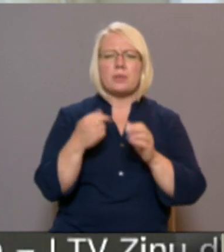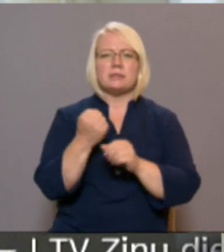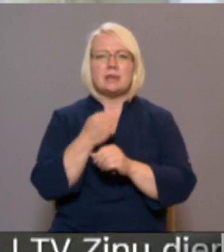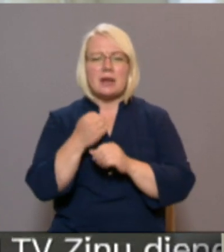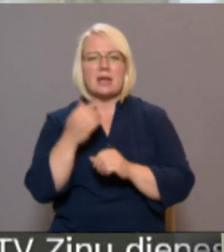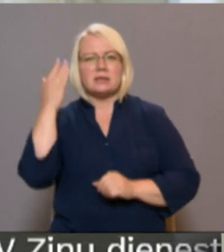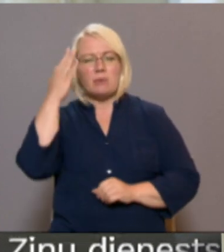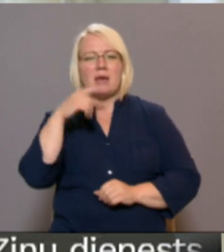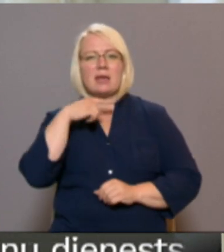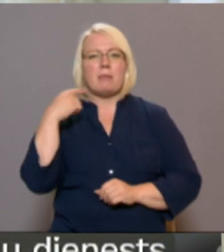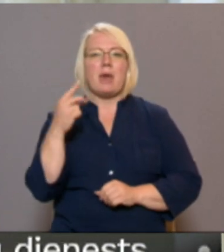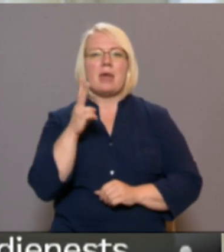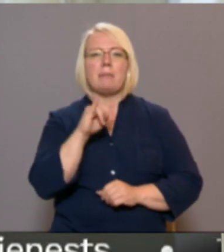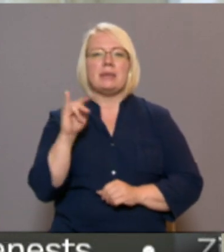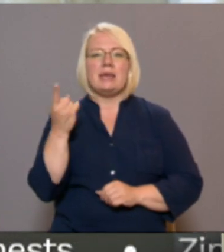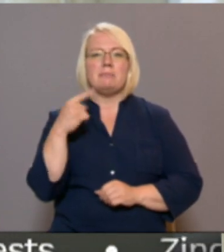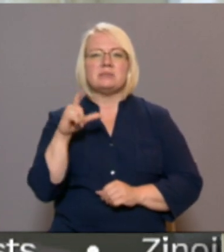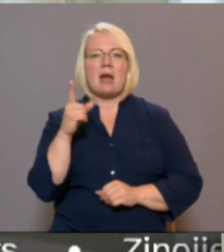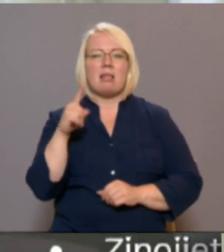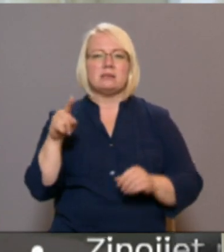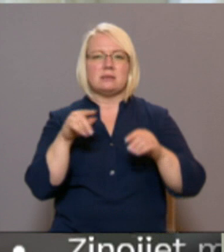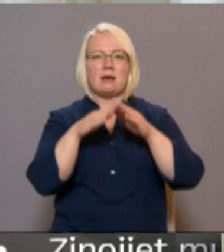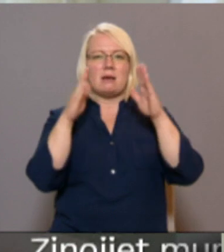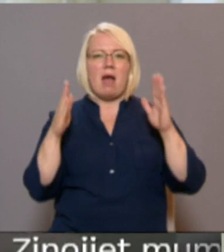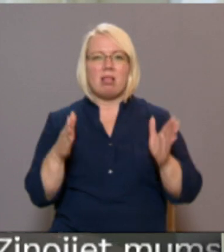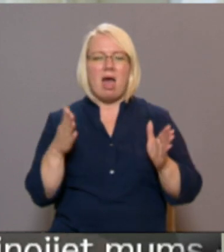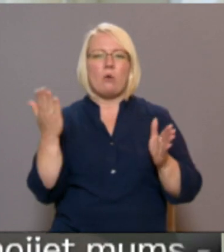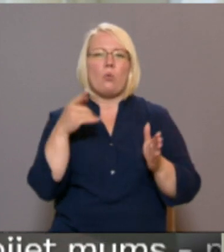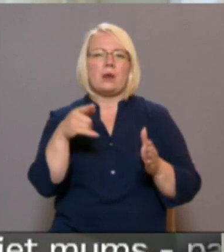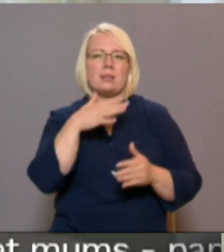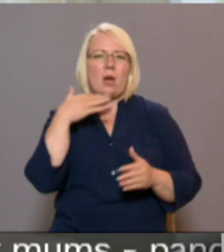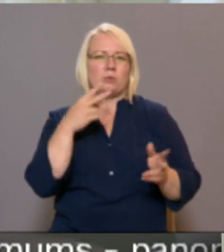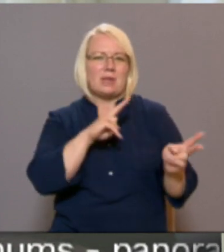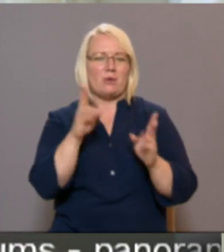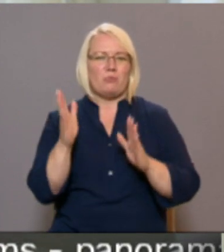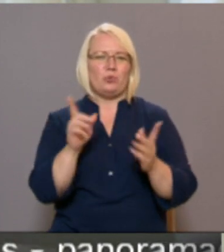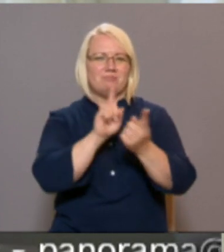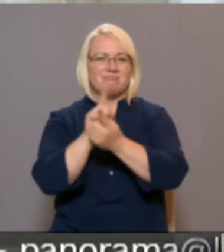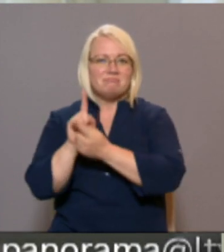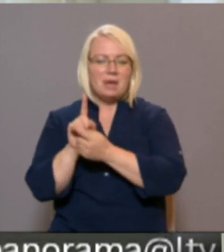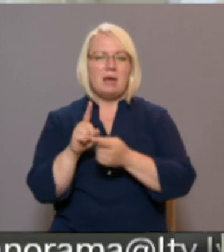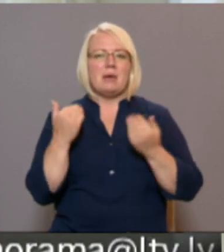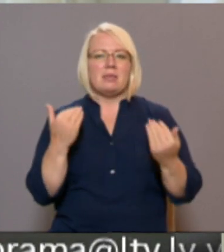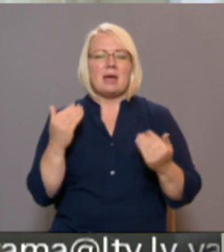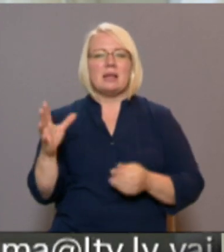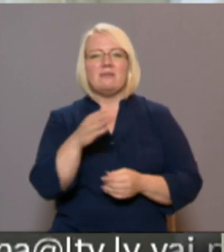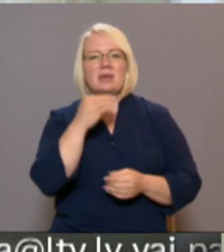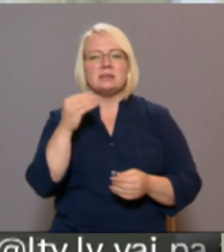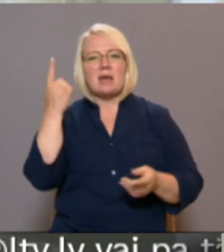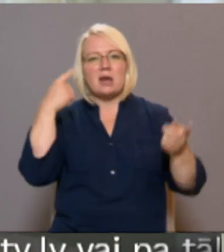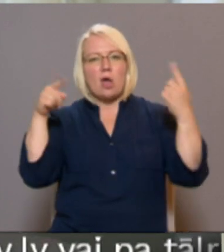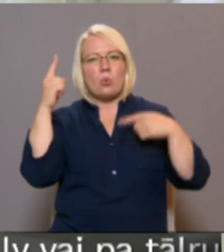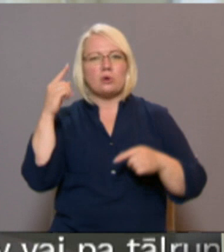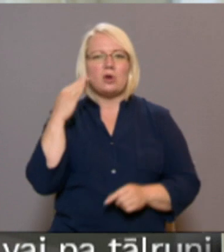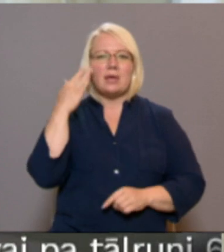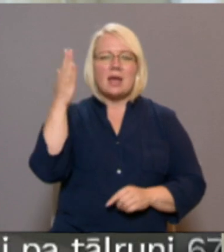paredzēts Ķīpsalas hallē, kur satieks ļoti, ļoti daudz dejotāji. Un šobrīd šī visa radošā iecere ir jāpārnes